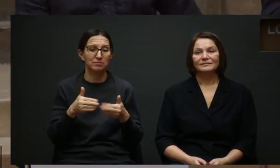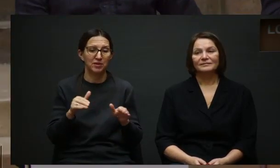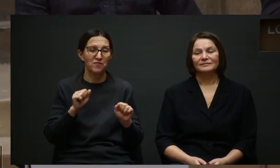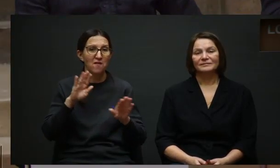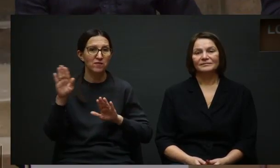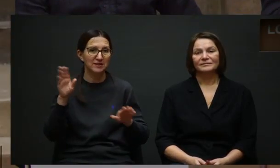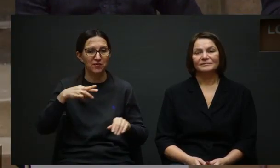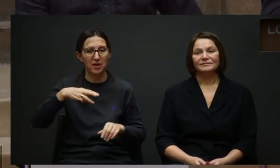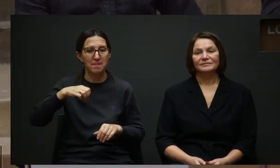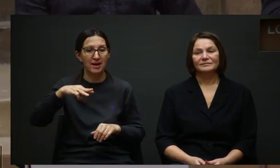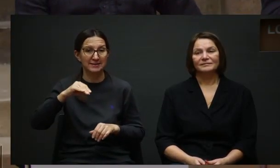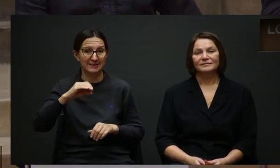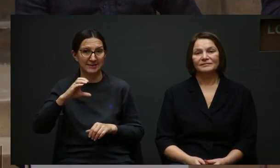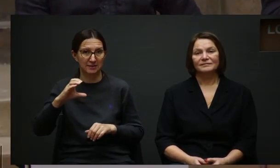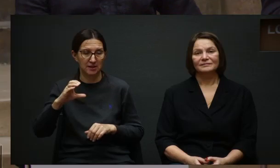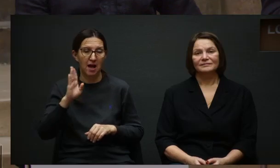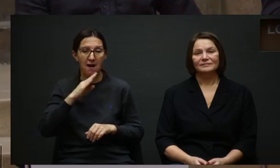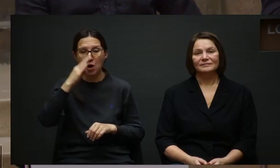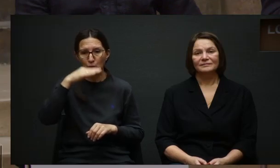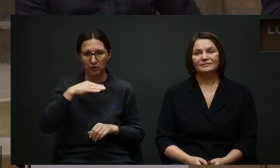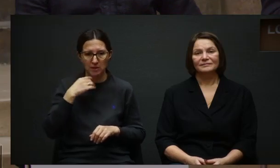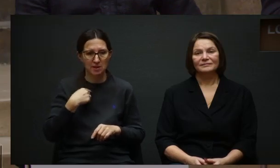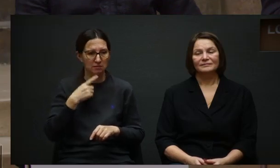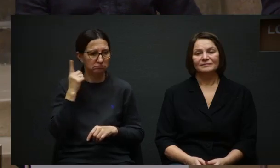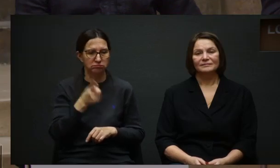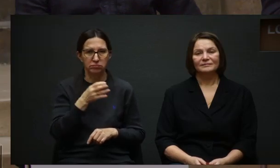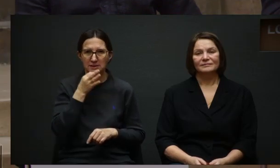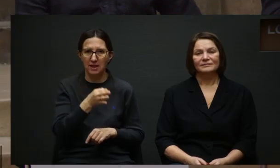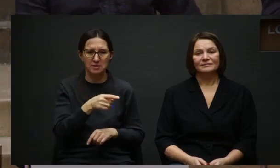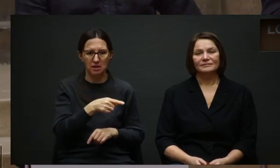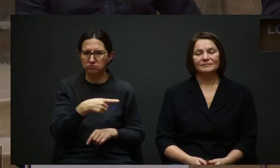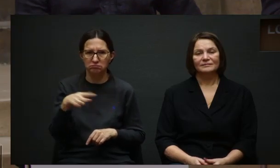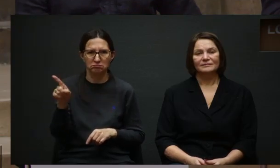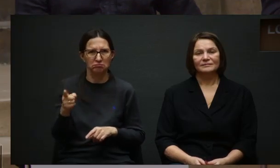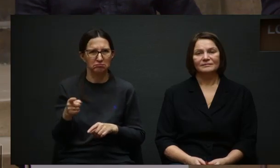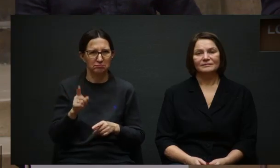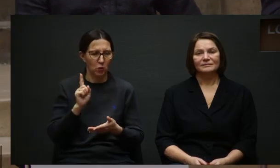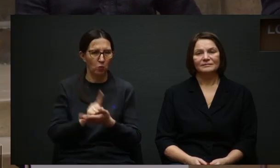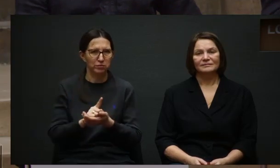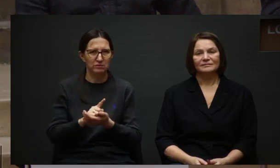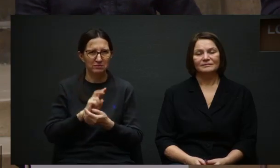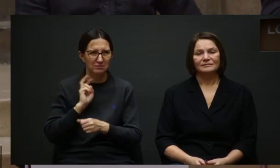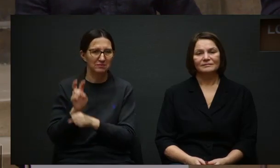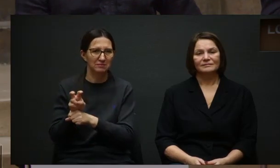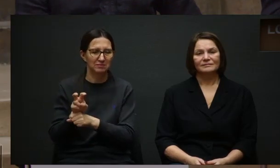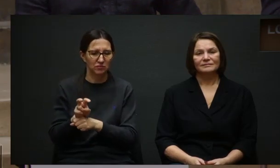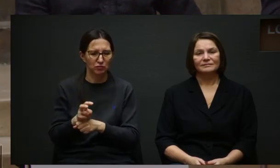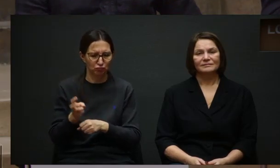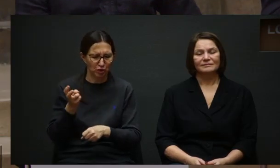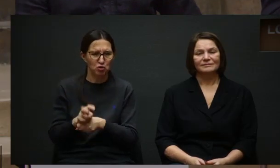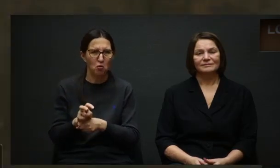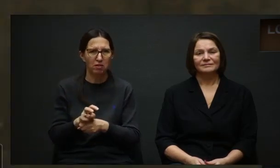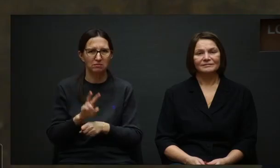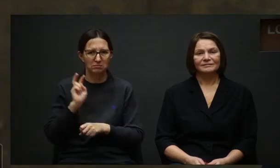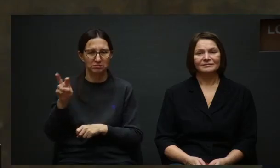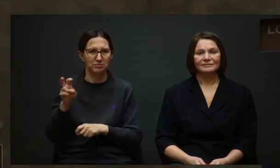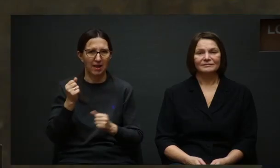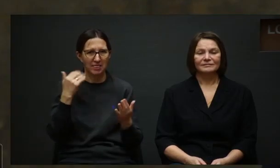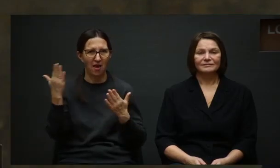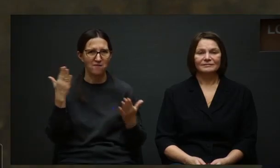Матисса. Родители мне строго-настрого сказали, чтобы я явился, обязательно пришел на